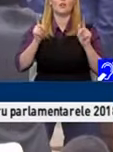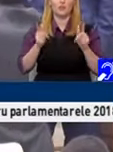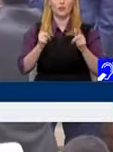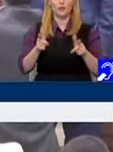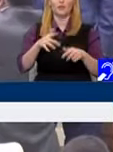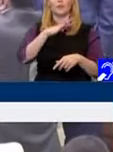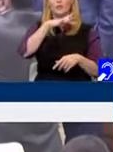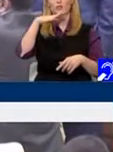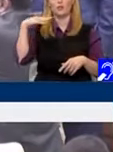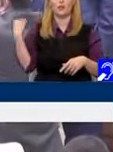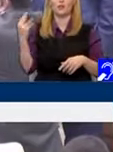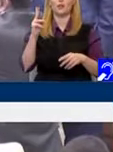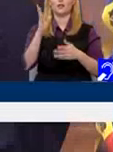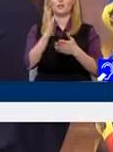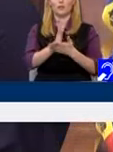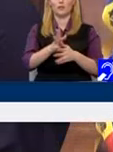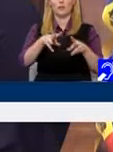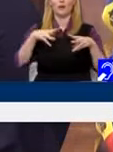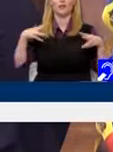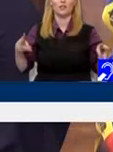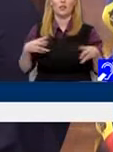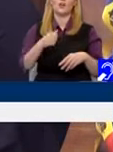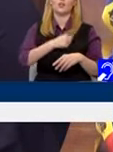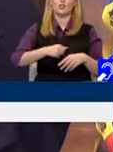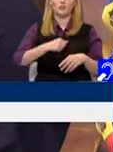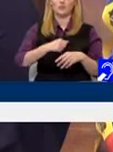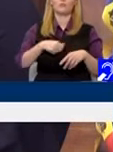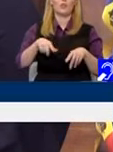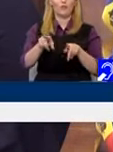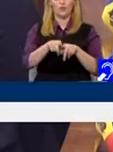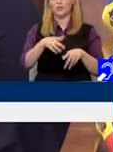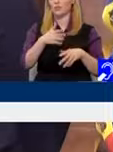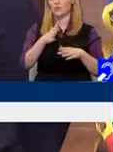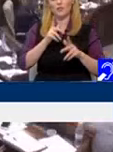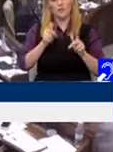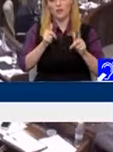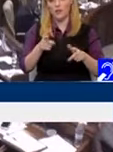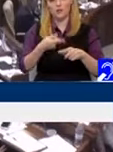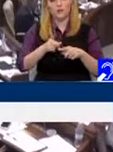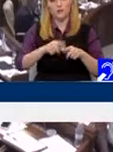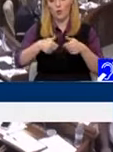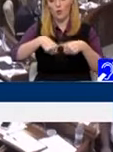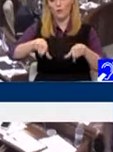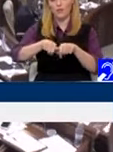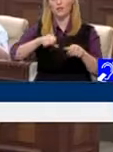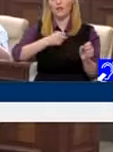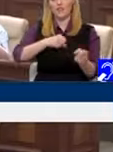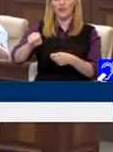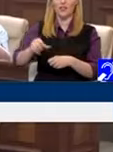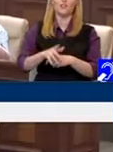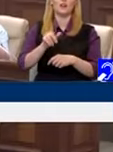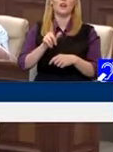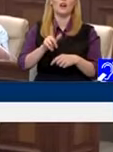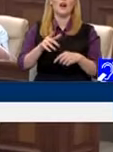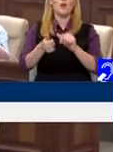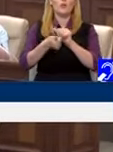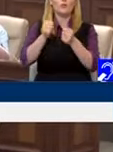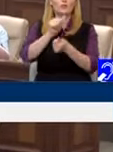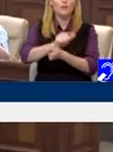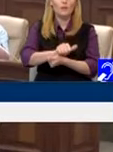de majoritatea parlamentară. În ciuda recomandărilor experților Comisiei de la Veneția, care au spus că schimbarea sistemului electoral nu